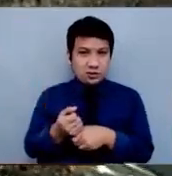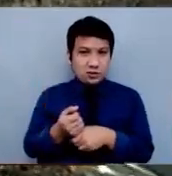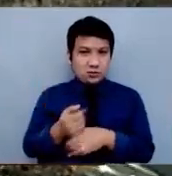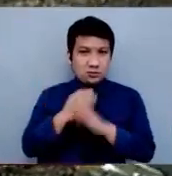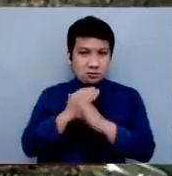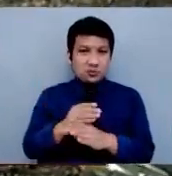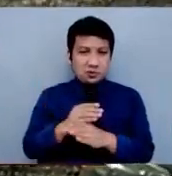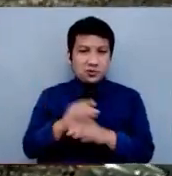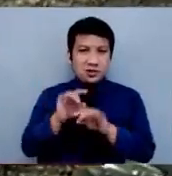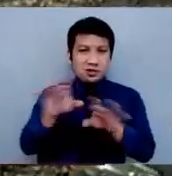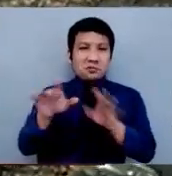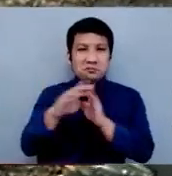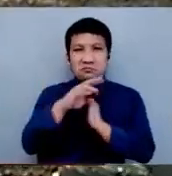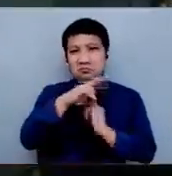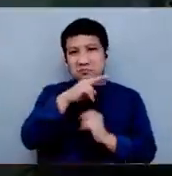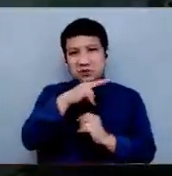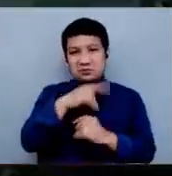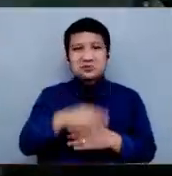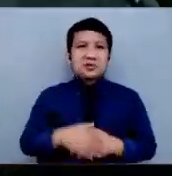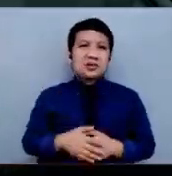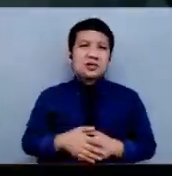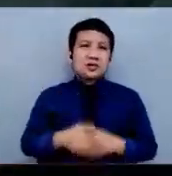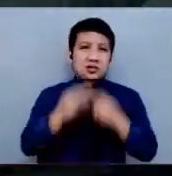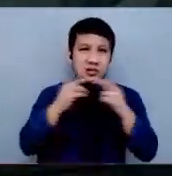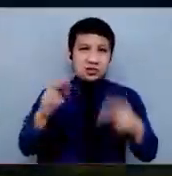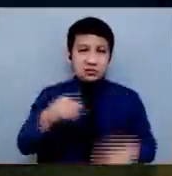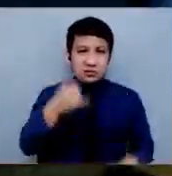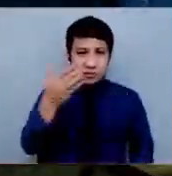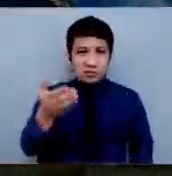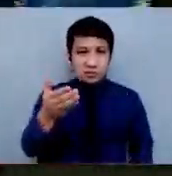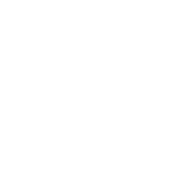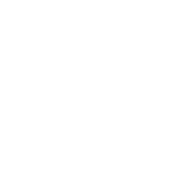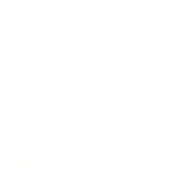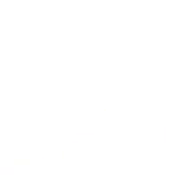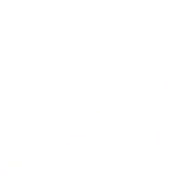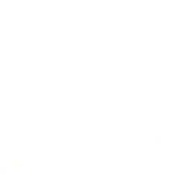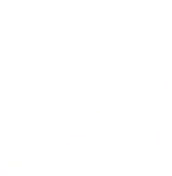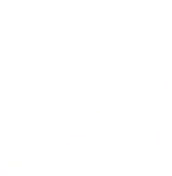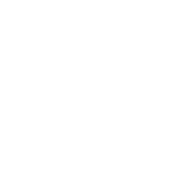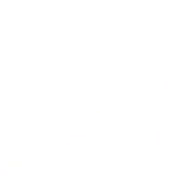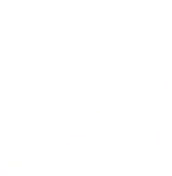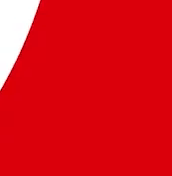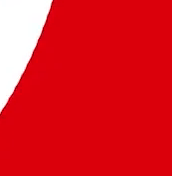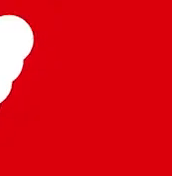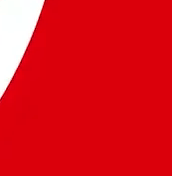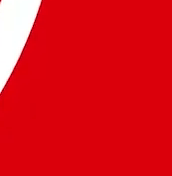Nagbabalita mula sa Frontline, JC Cosico, News 5.